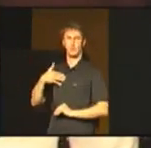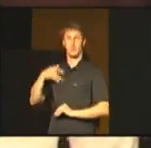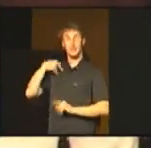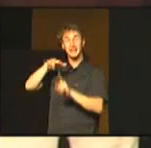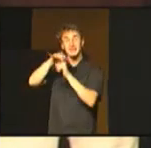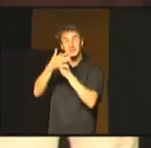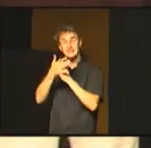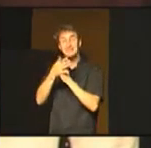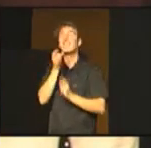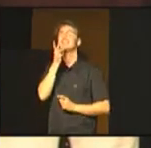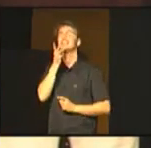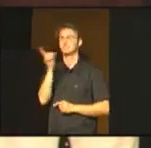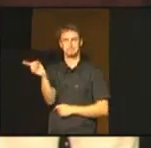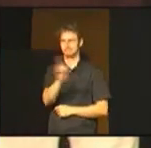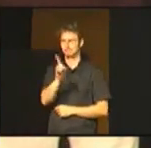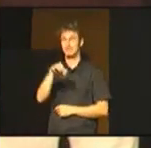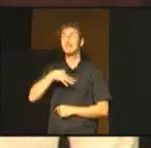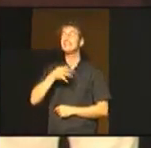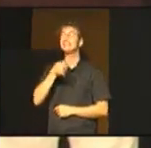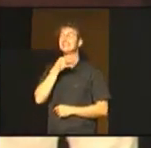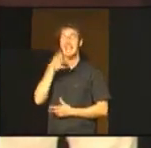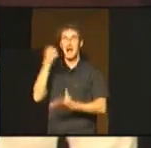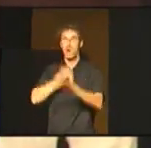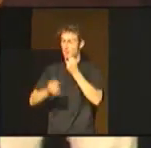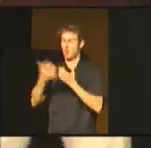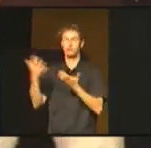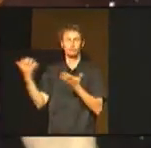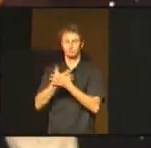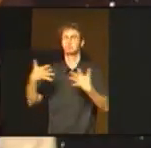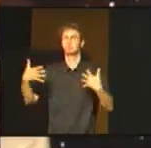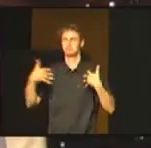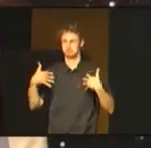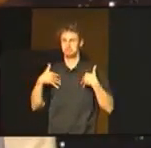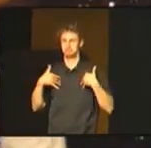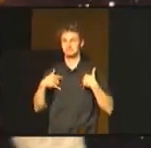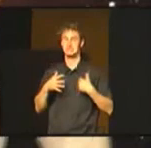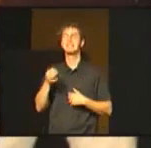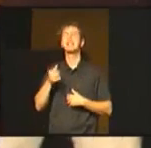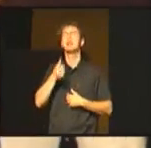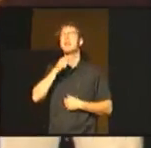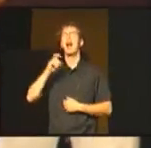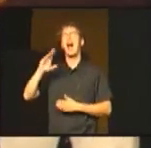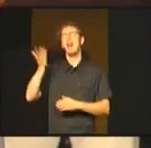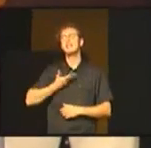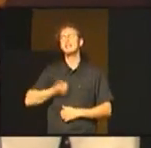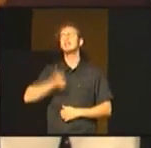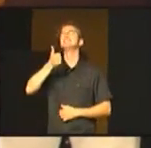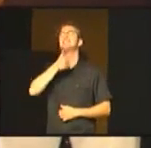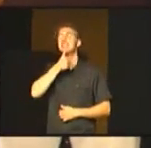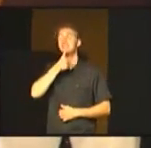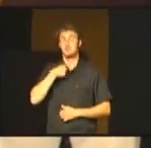són fàcils. La crisi econòmica fa patir a tothom i colpeja més durament els